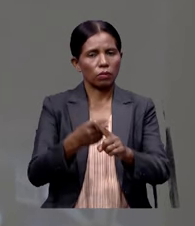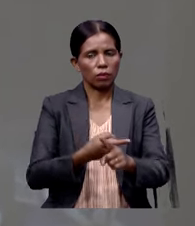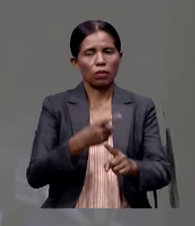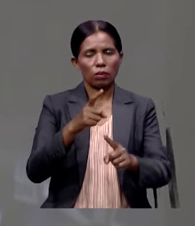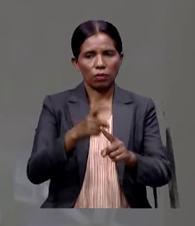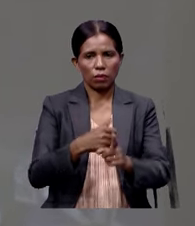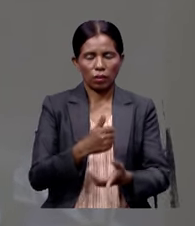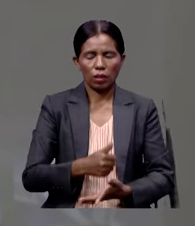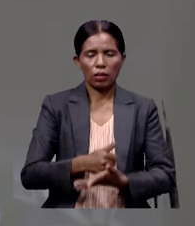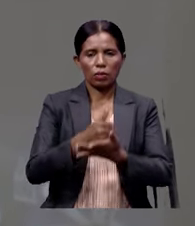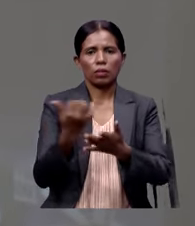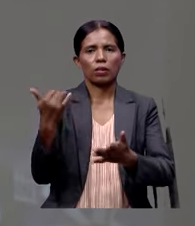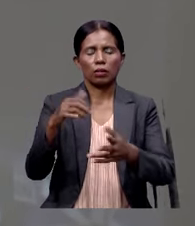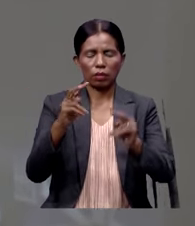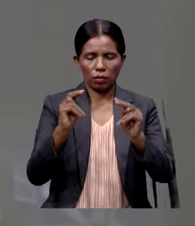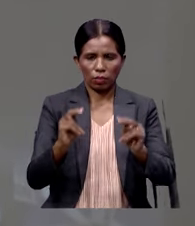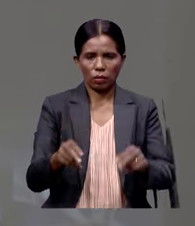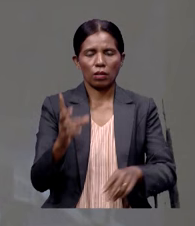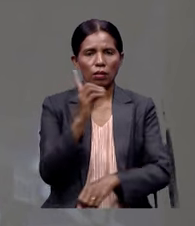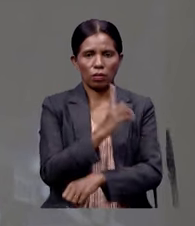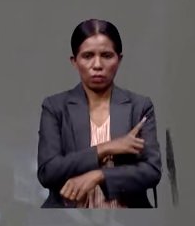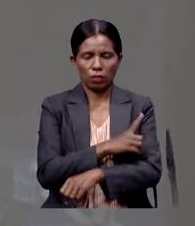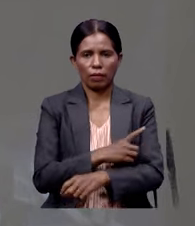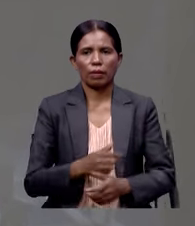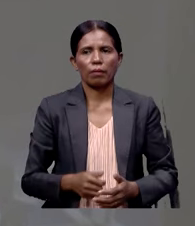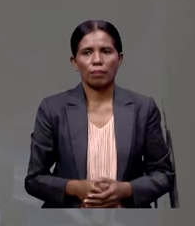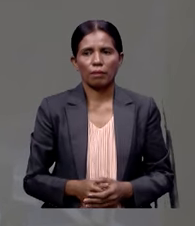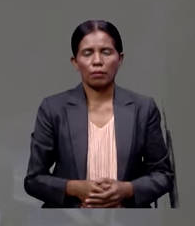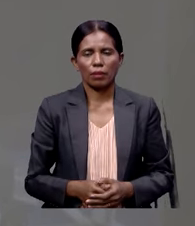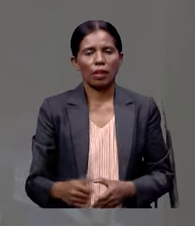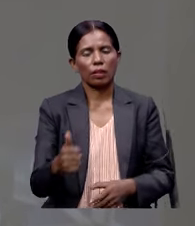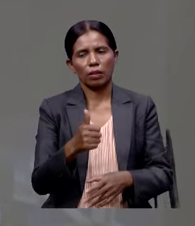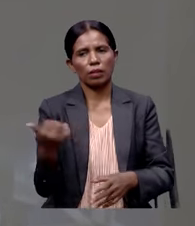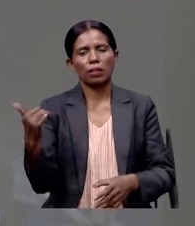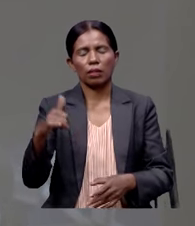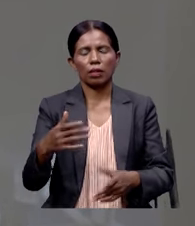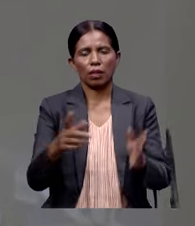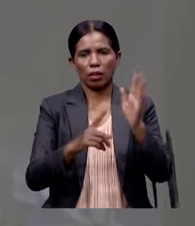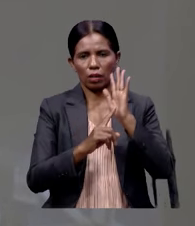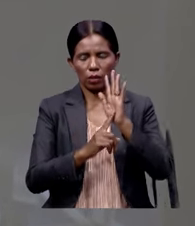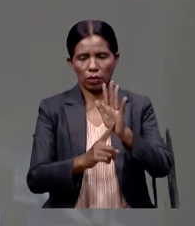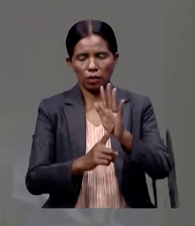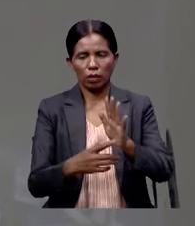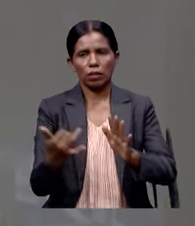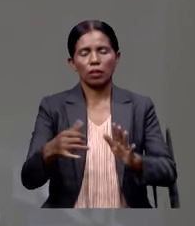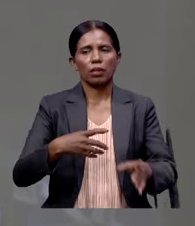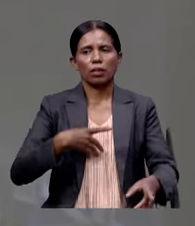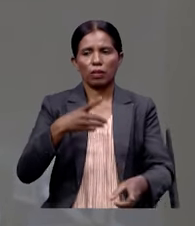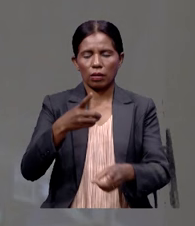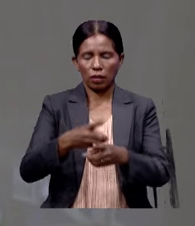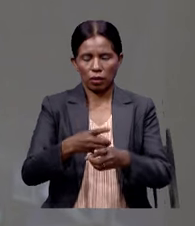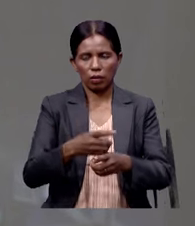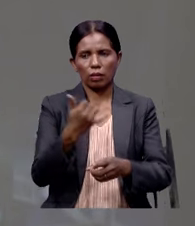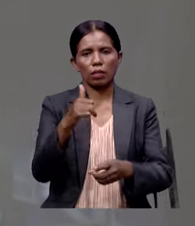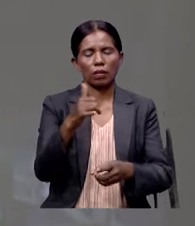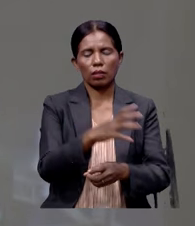odi sustenta sira nia nesidadi lor-loron. Iha parte seluk sira mosa to kata sira nia direitu ba dozo ne